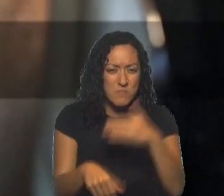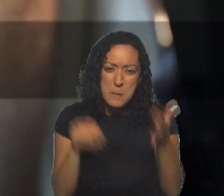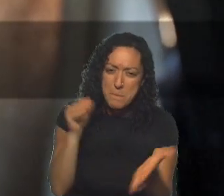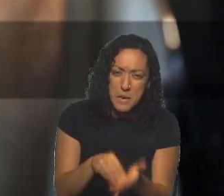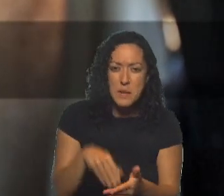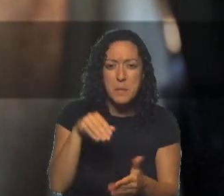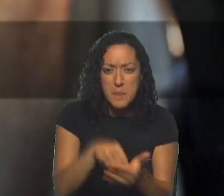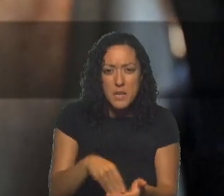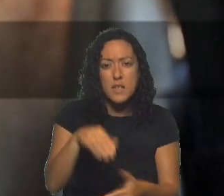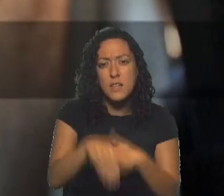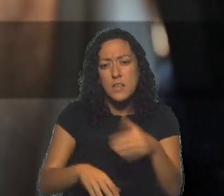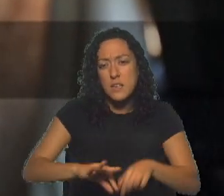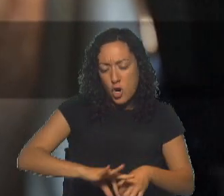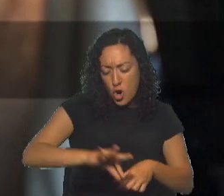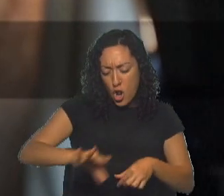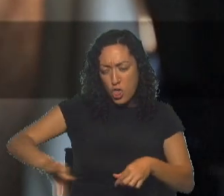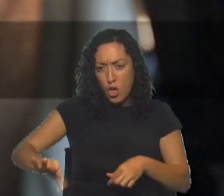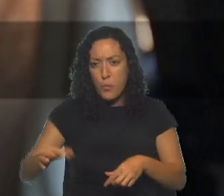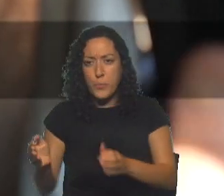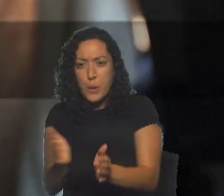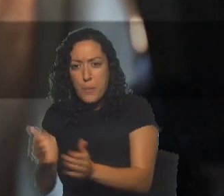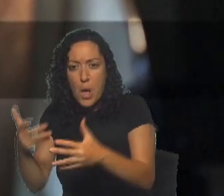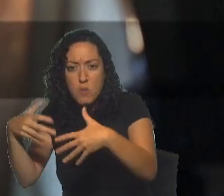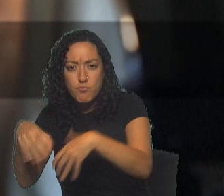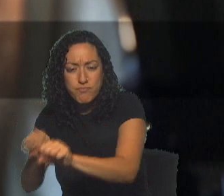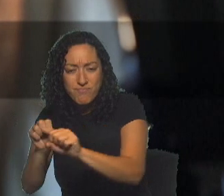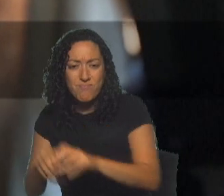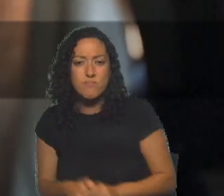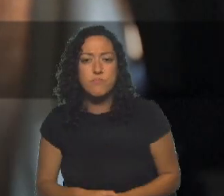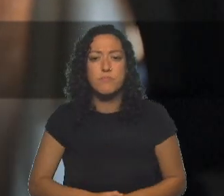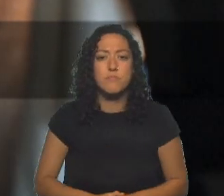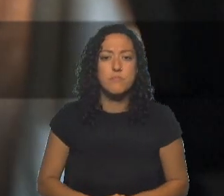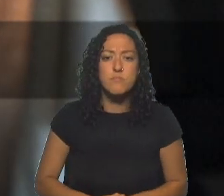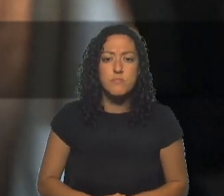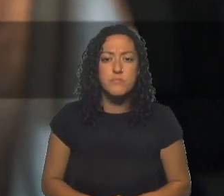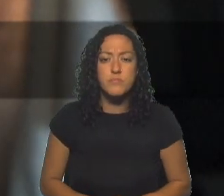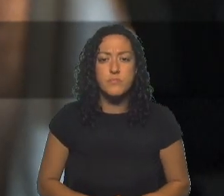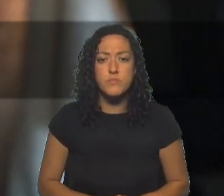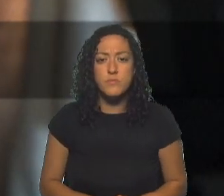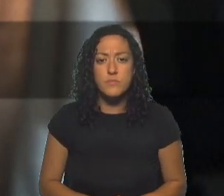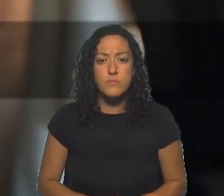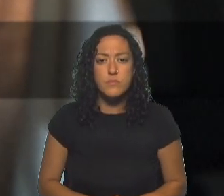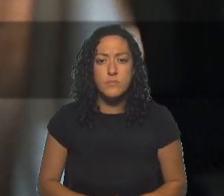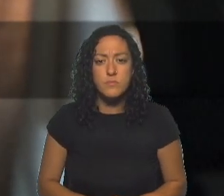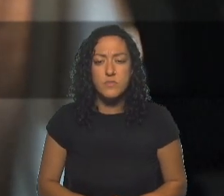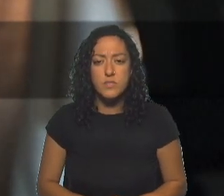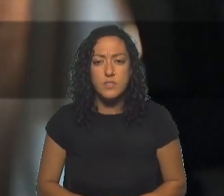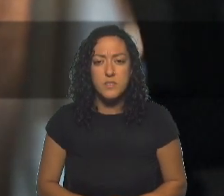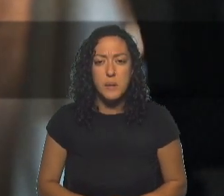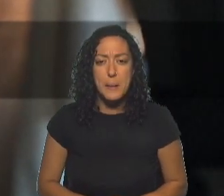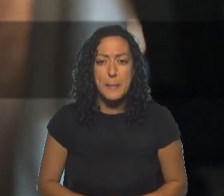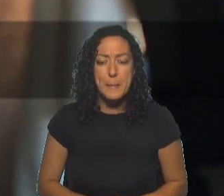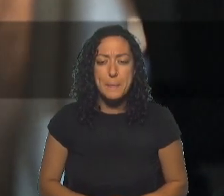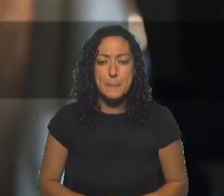صيح الوليد عاد سبحان الله قلت لهم ابو ردينا عايش نظفنا شنو